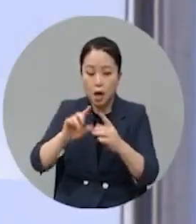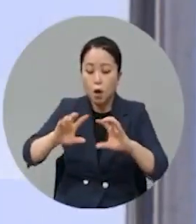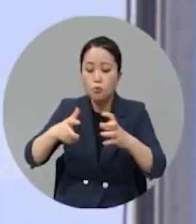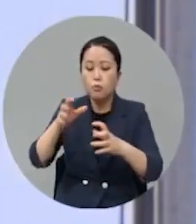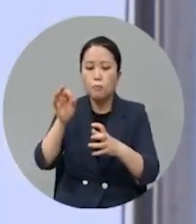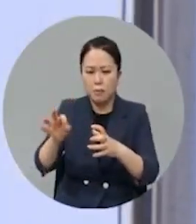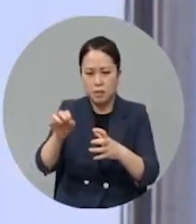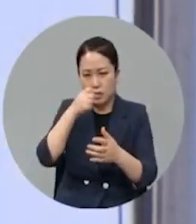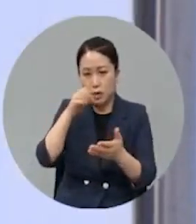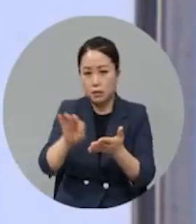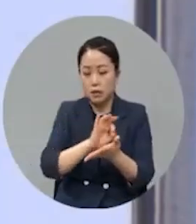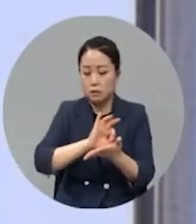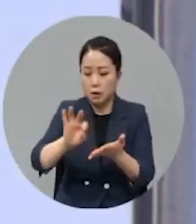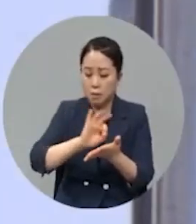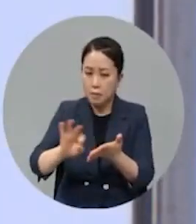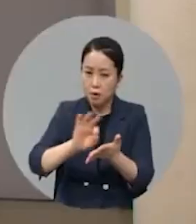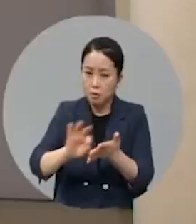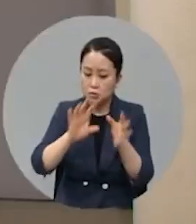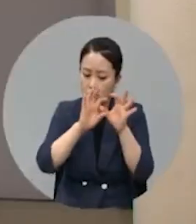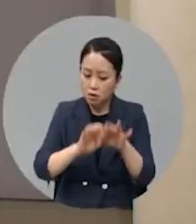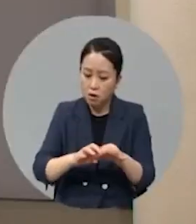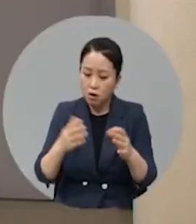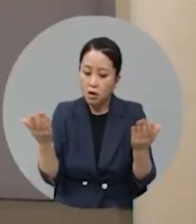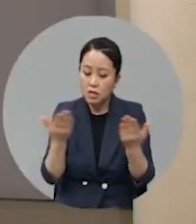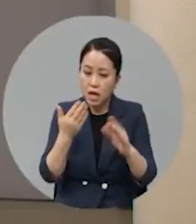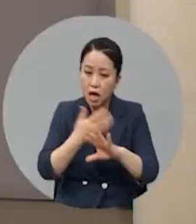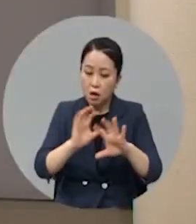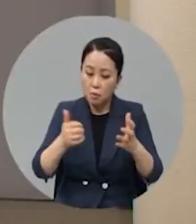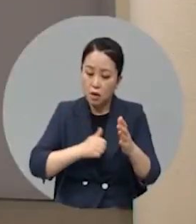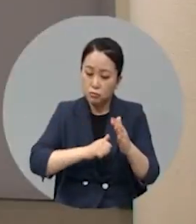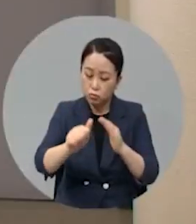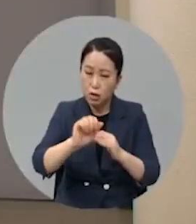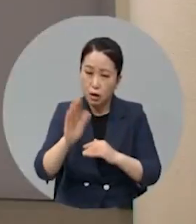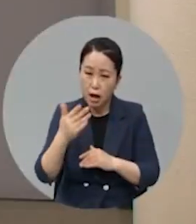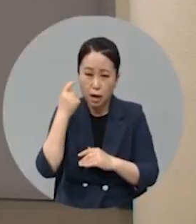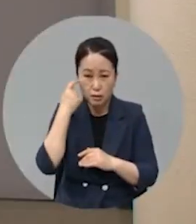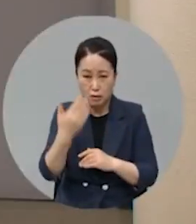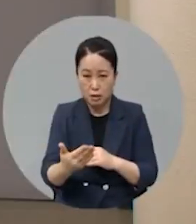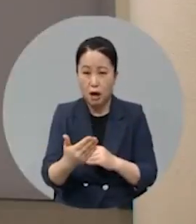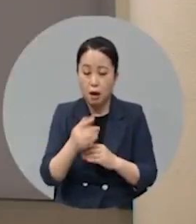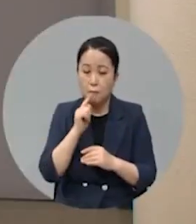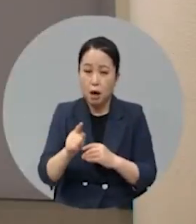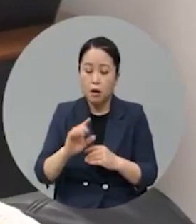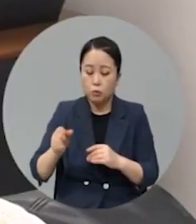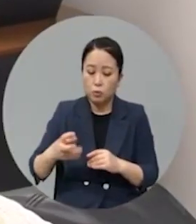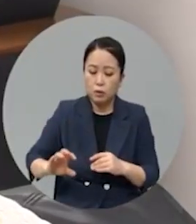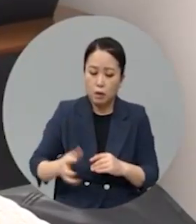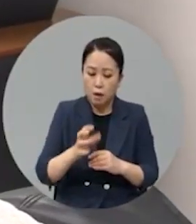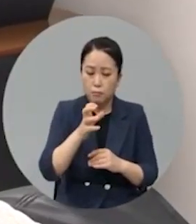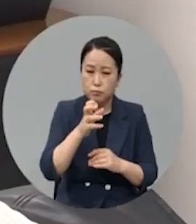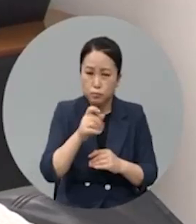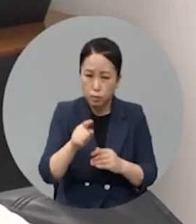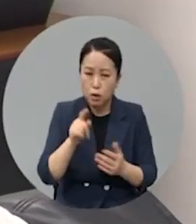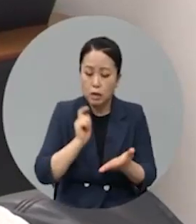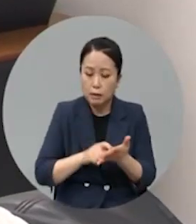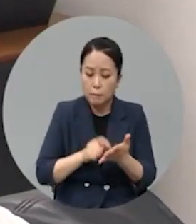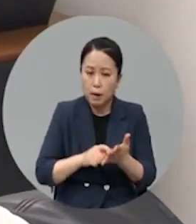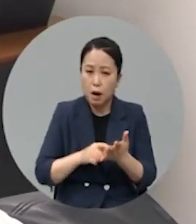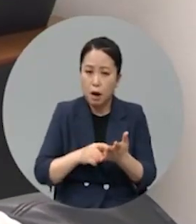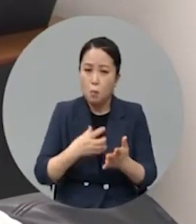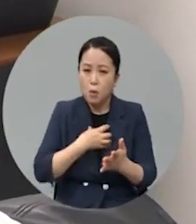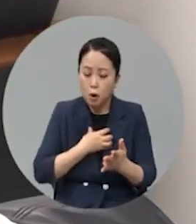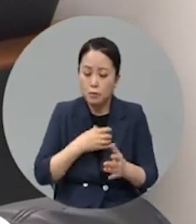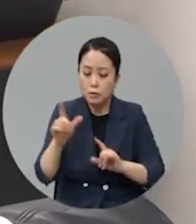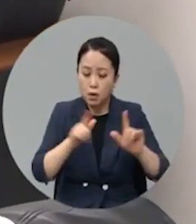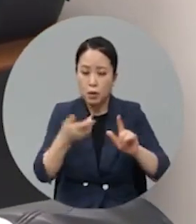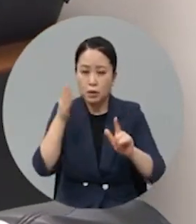예산까지 집행해가며 출장을 갔어야 했는지, 그리고 태풍의 부산 상륙이 임박한 상황에서 구청장이 자리를 비워야 할